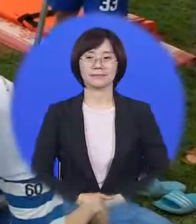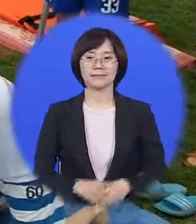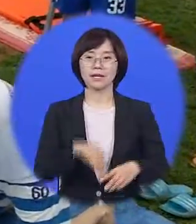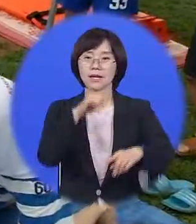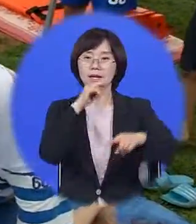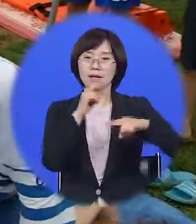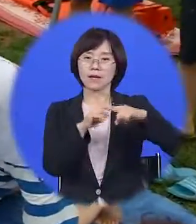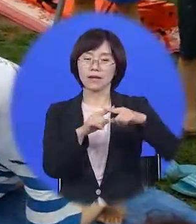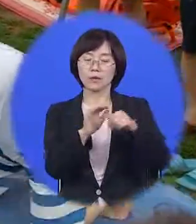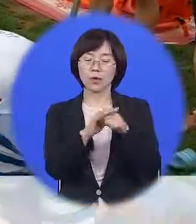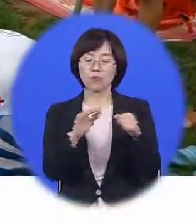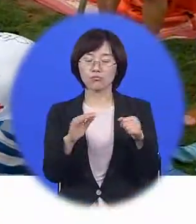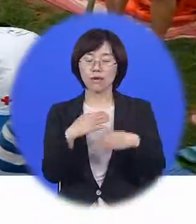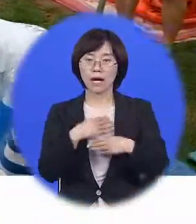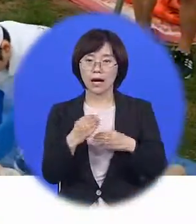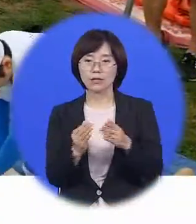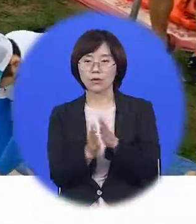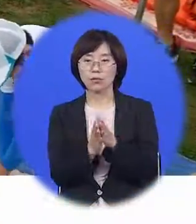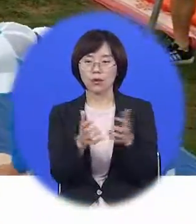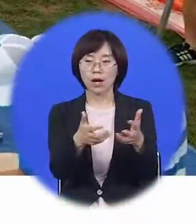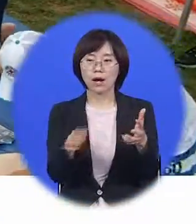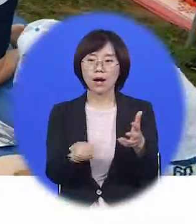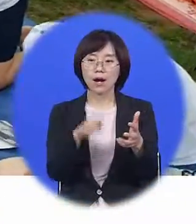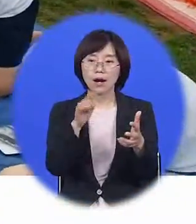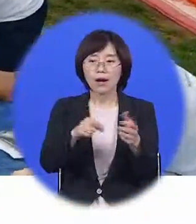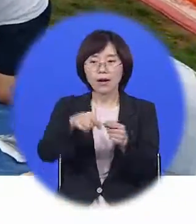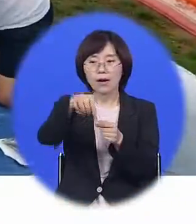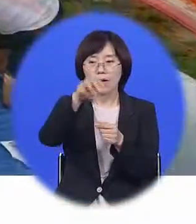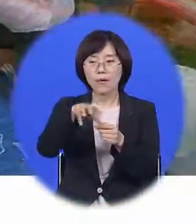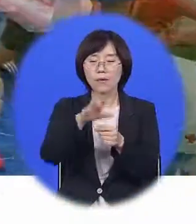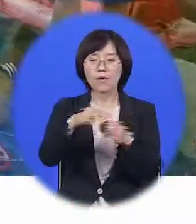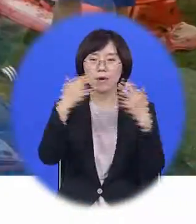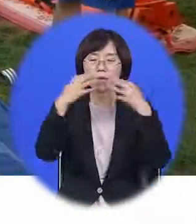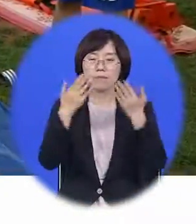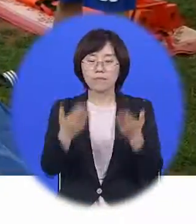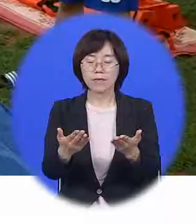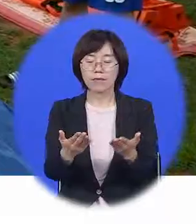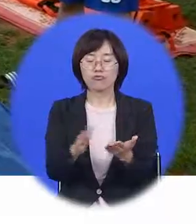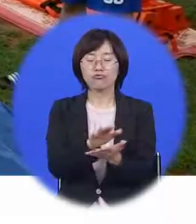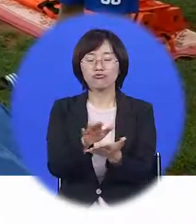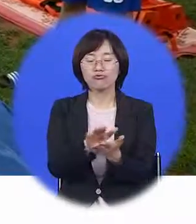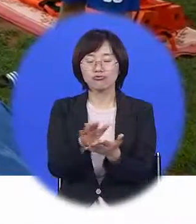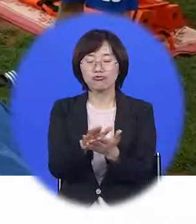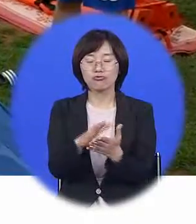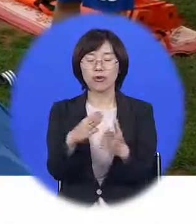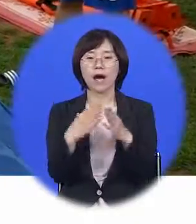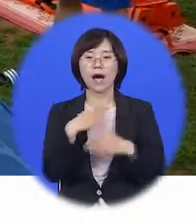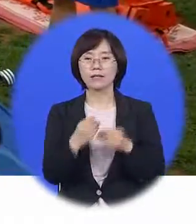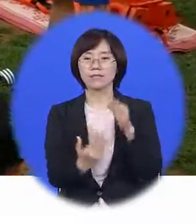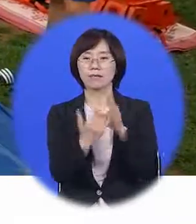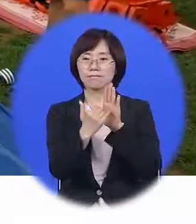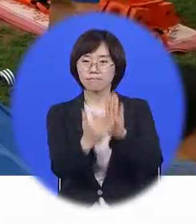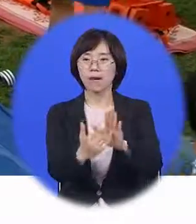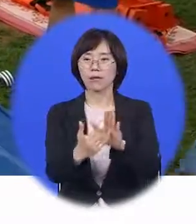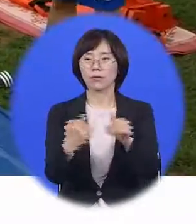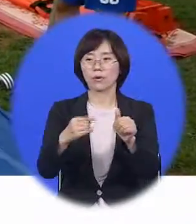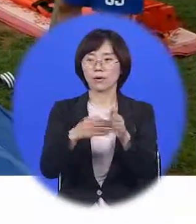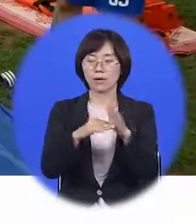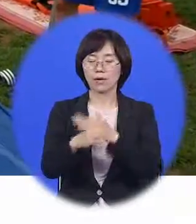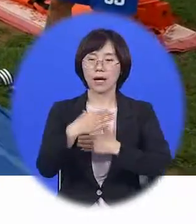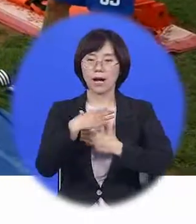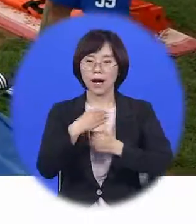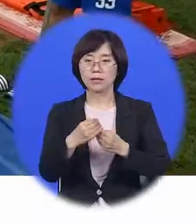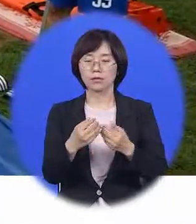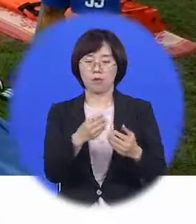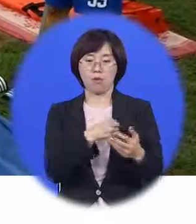적십자 경북 안전봉사대가 영천 인고강변공원에서 여름철 피서지 안전사고 예방 활동을 펼쳤습니다.